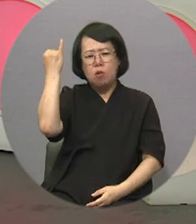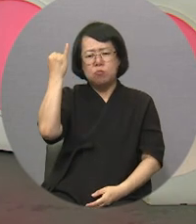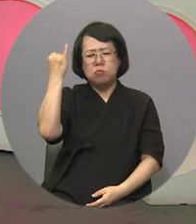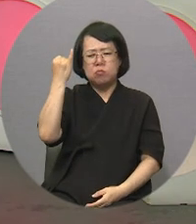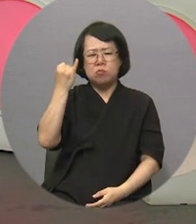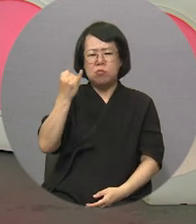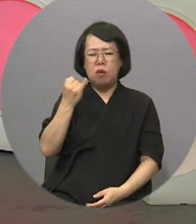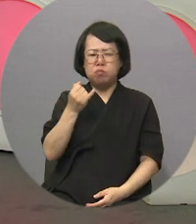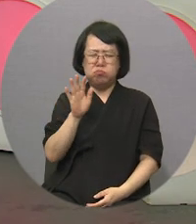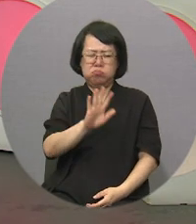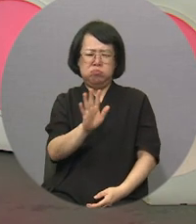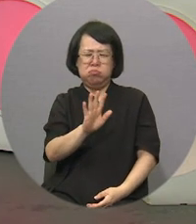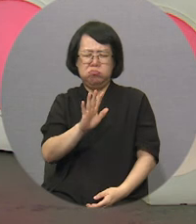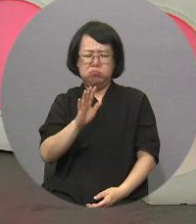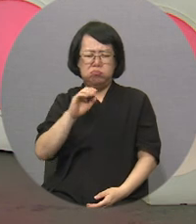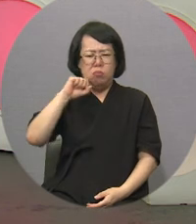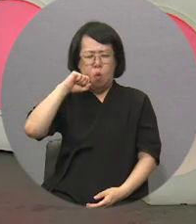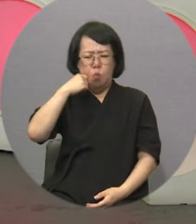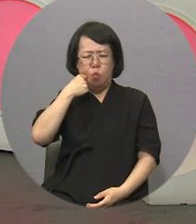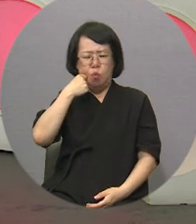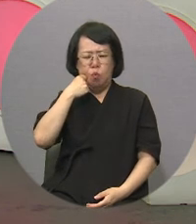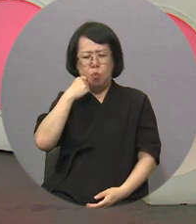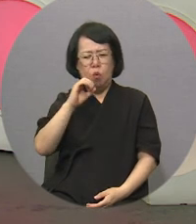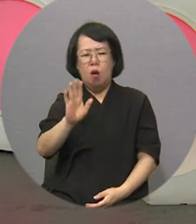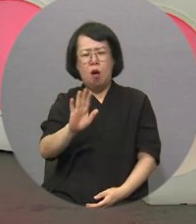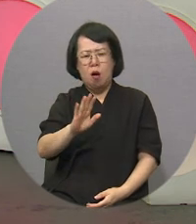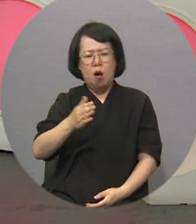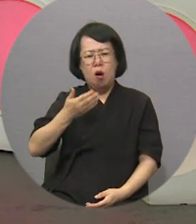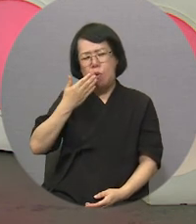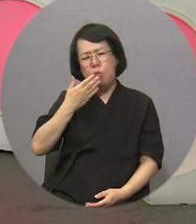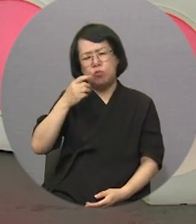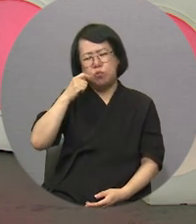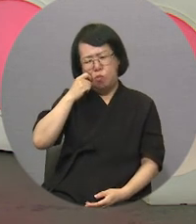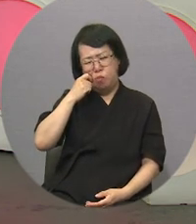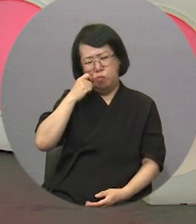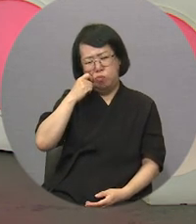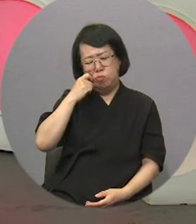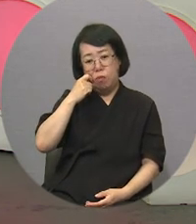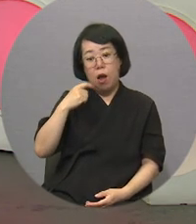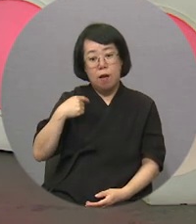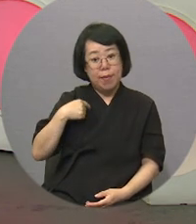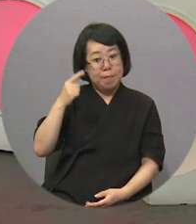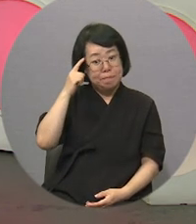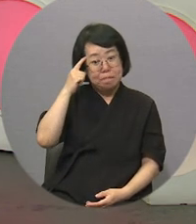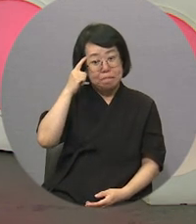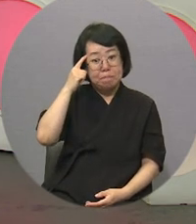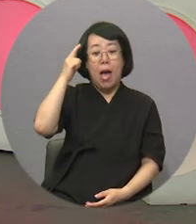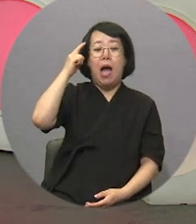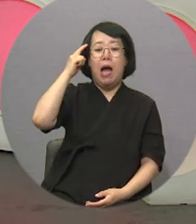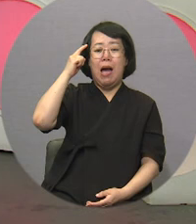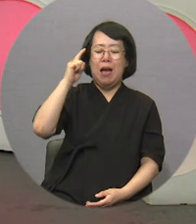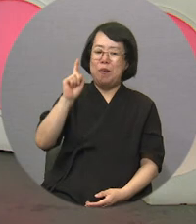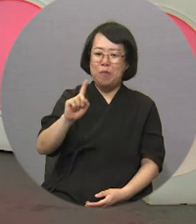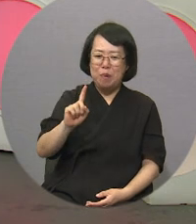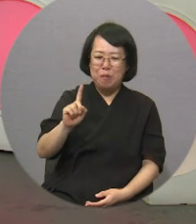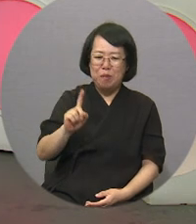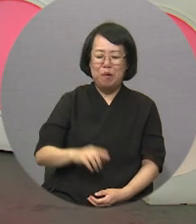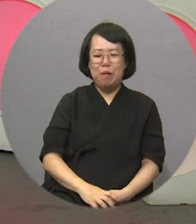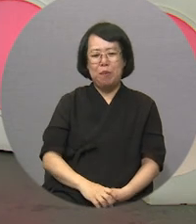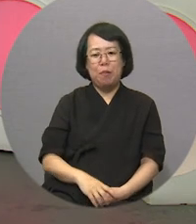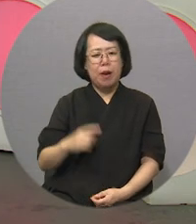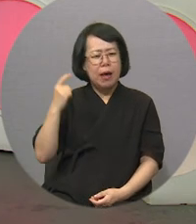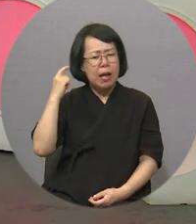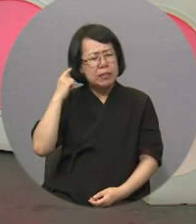거부하셨고, 저는 문득 머릿속에 기억 하나가 스쳤는데요. 제가 중이염을